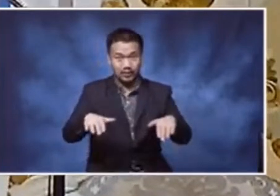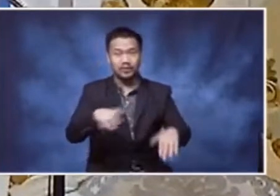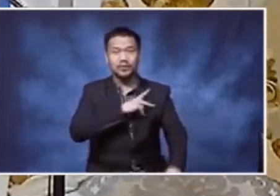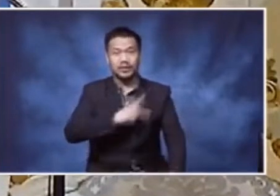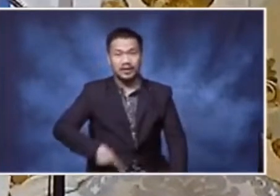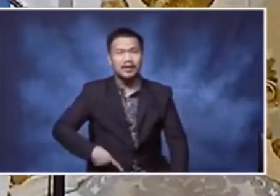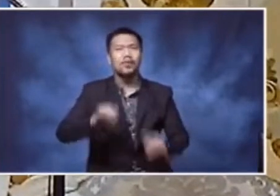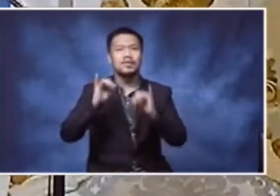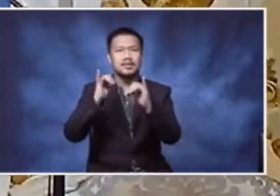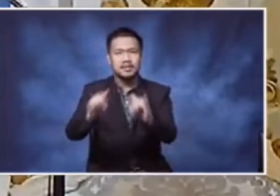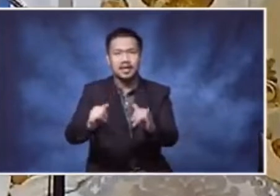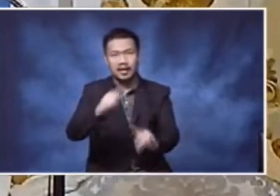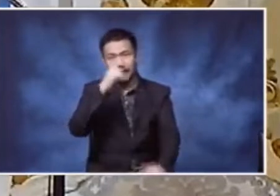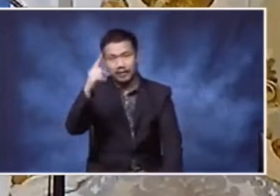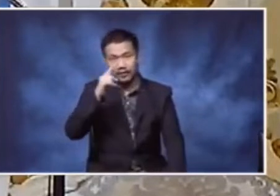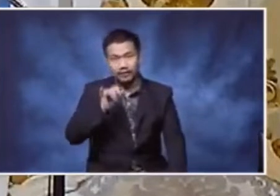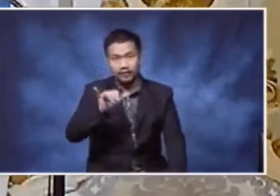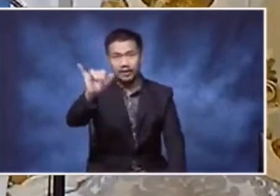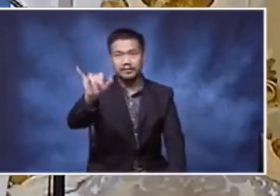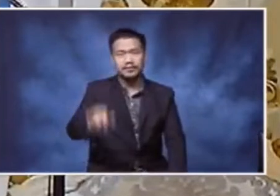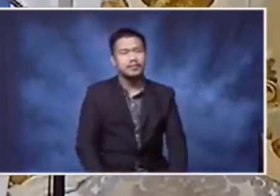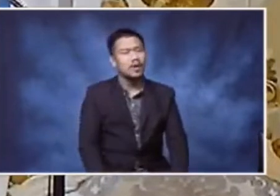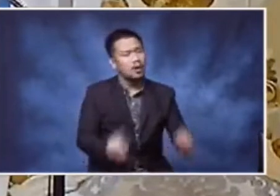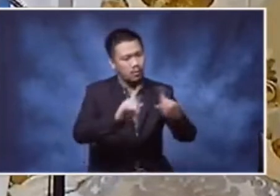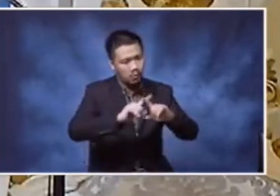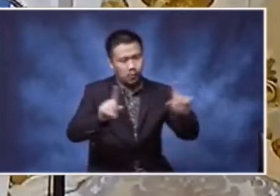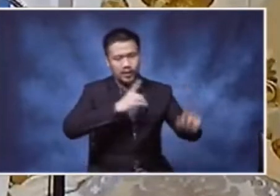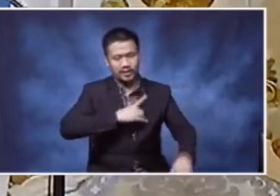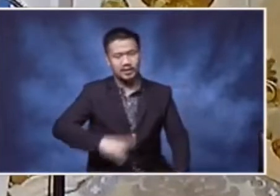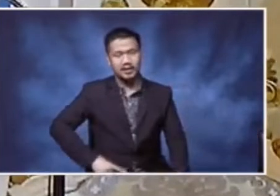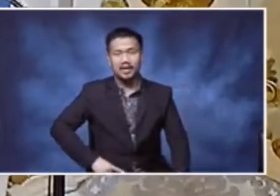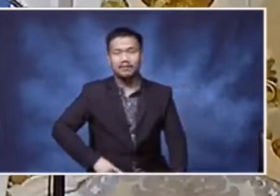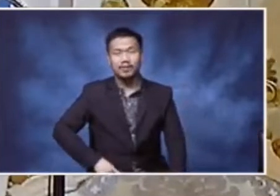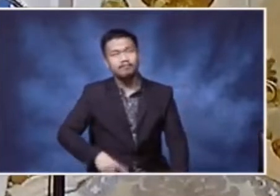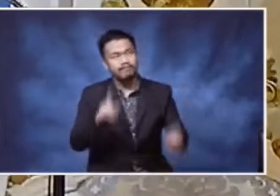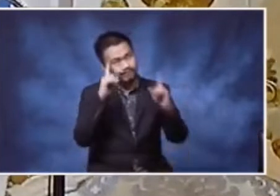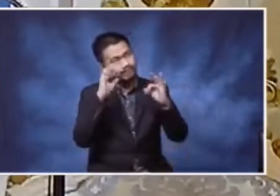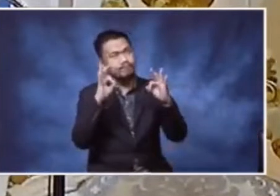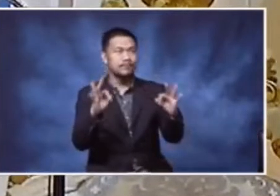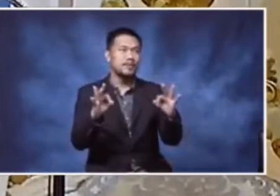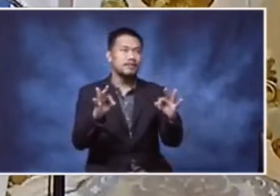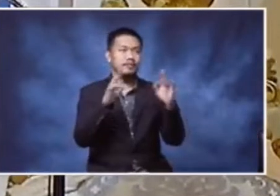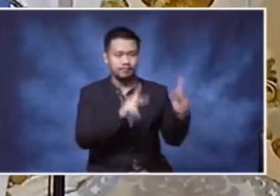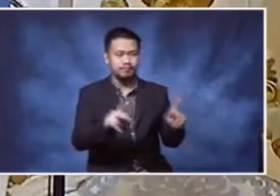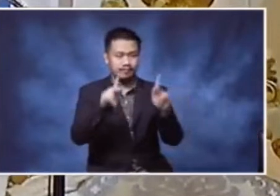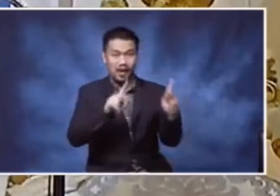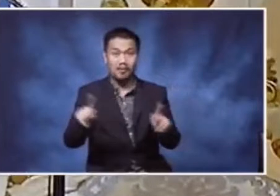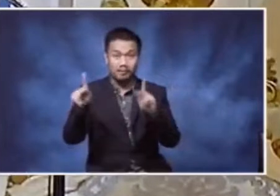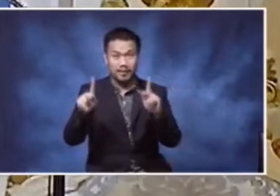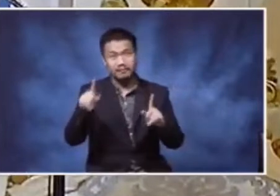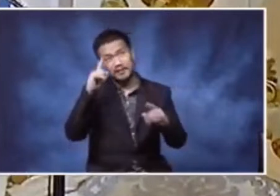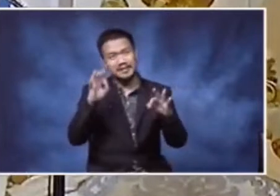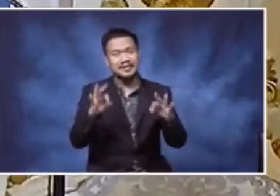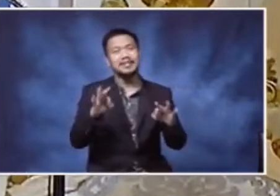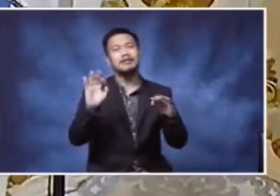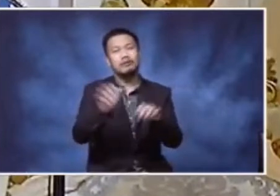magpakailanman. Nagbalak po si David na magtayo ng templo para sa